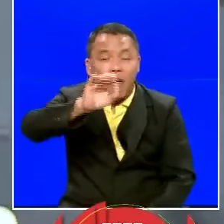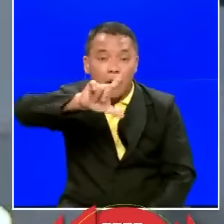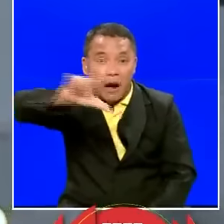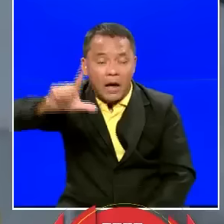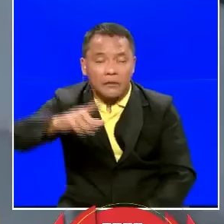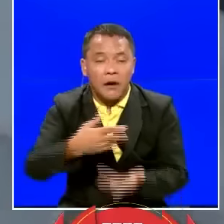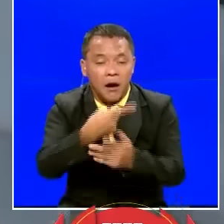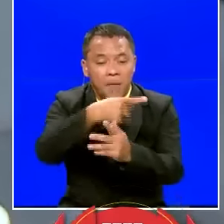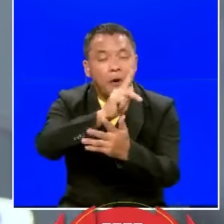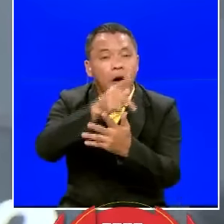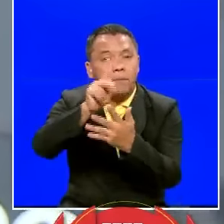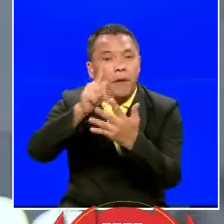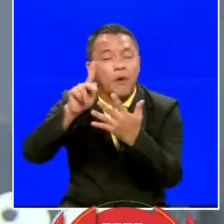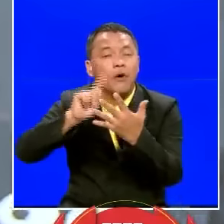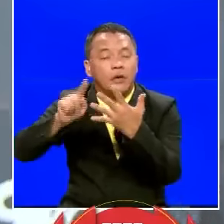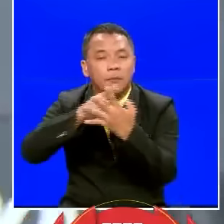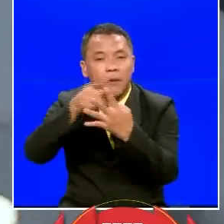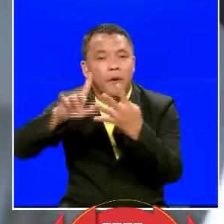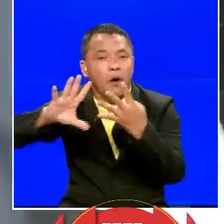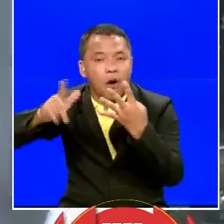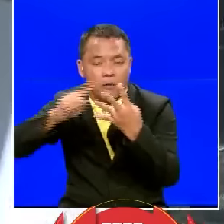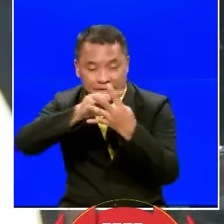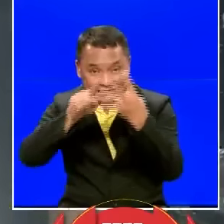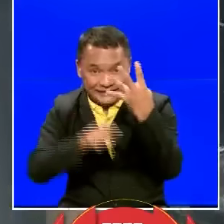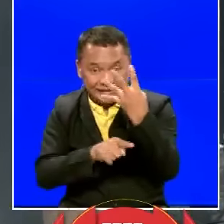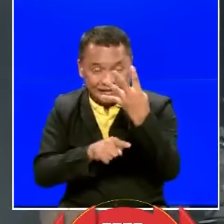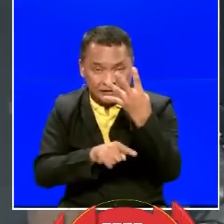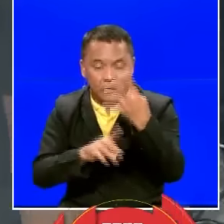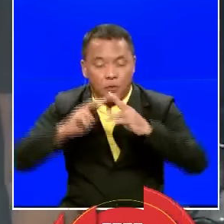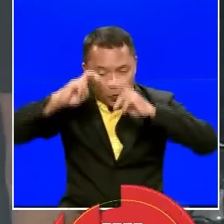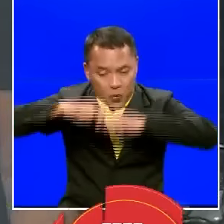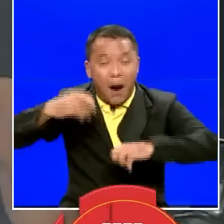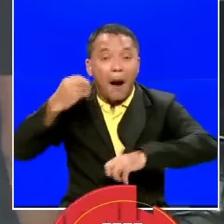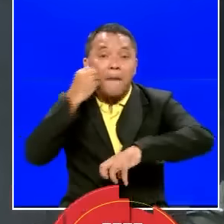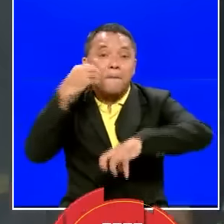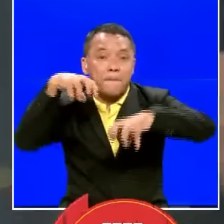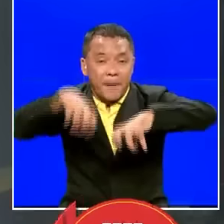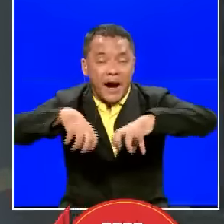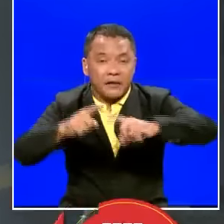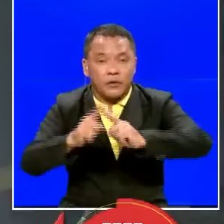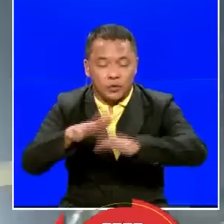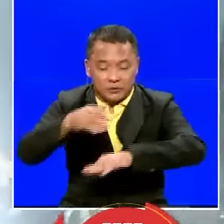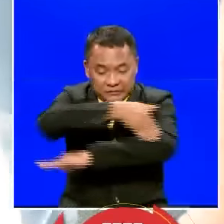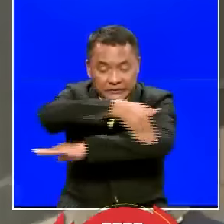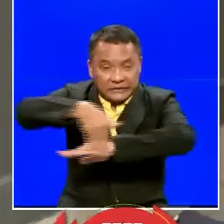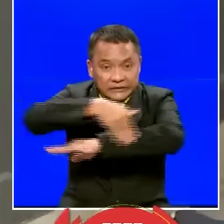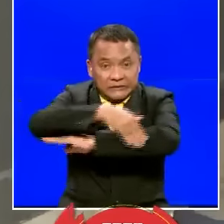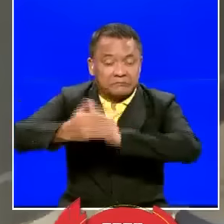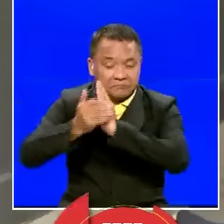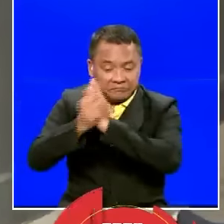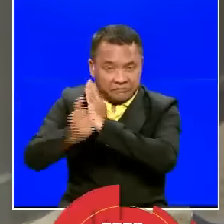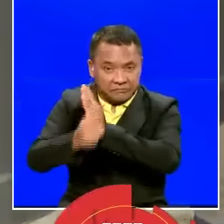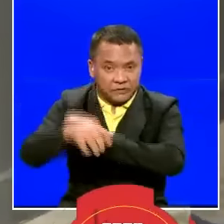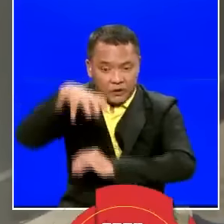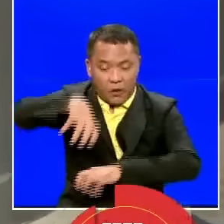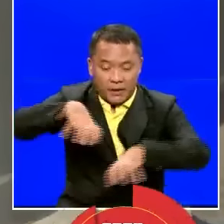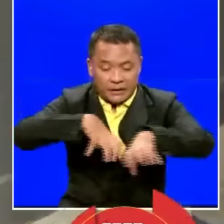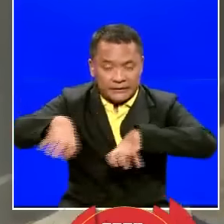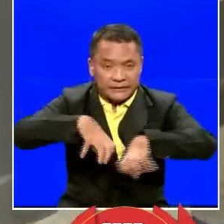ไป 4ปปปทปปปปปชปปงเนี่ยนะครับไปค้นบ้านพักสำนักงานของนายช่างโยธาชำนาญงานกองจัด